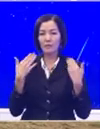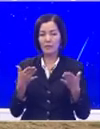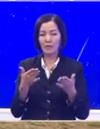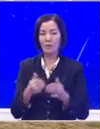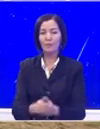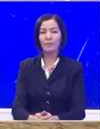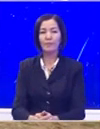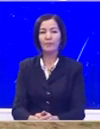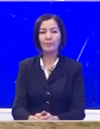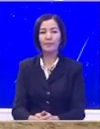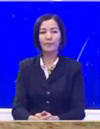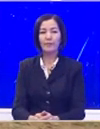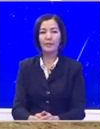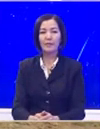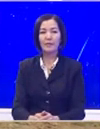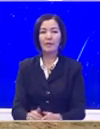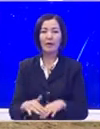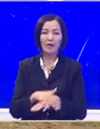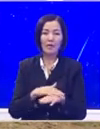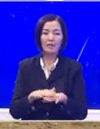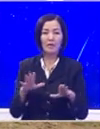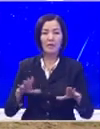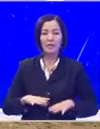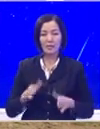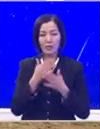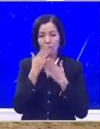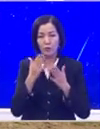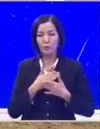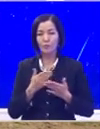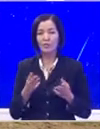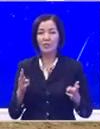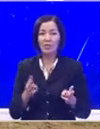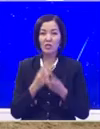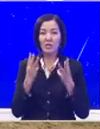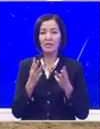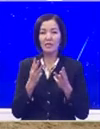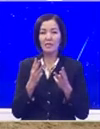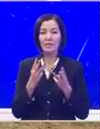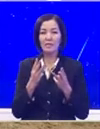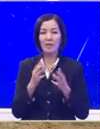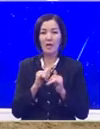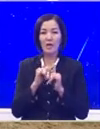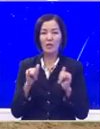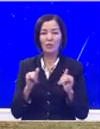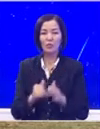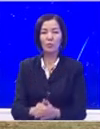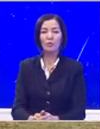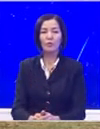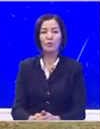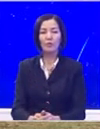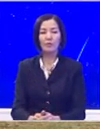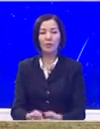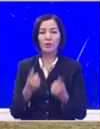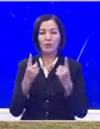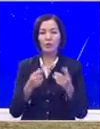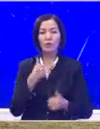ұйымдастыру. Осы елдің осы атқа деген құмарын жаңағы ынтасын арттыру болды.